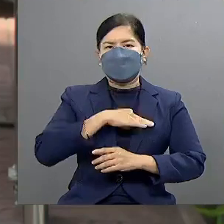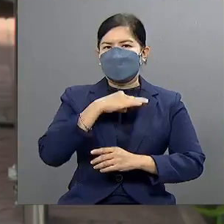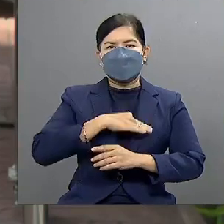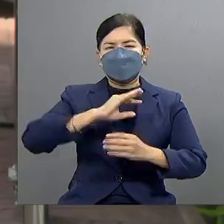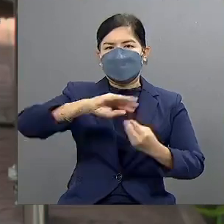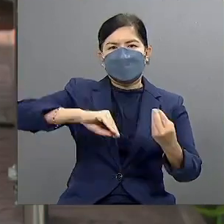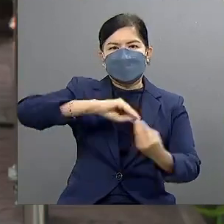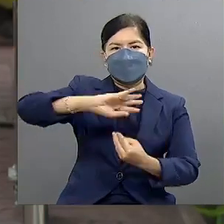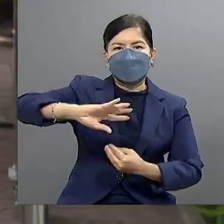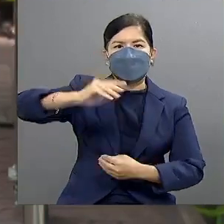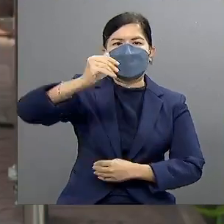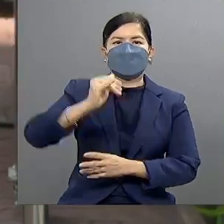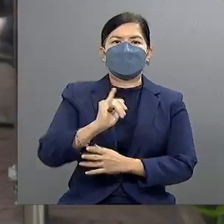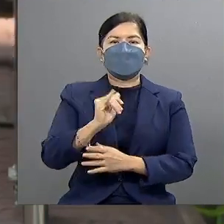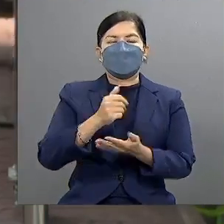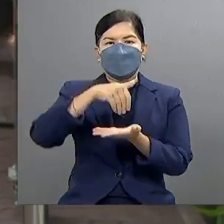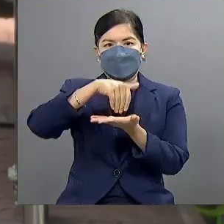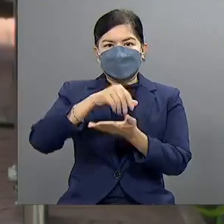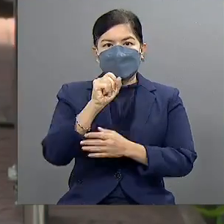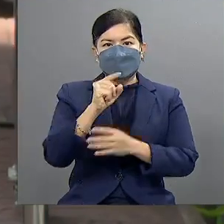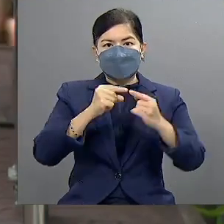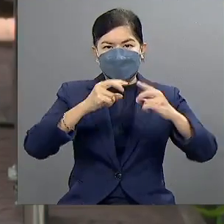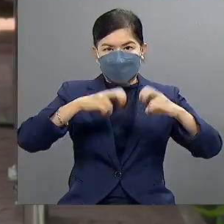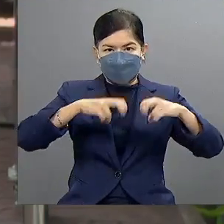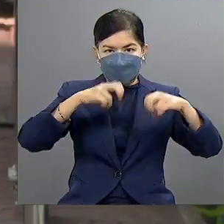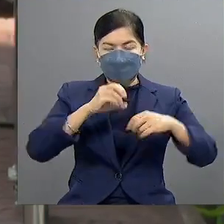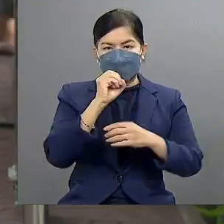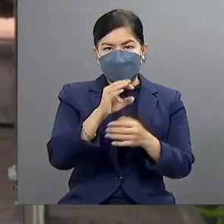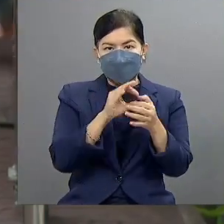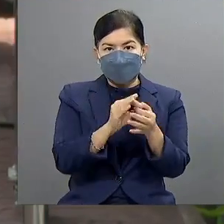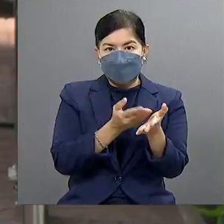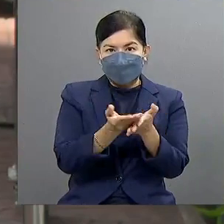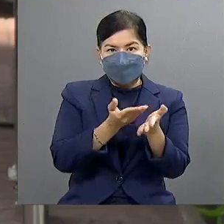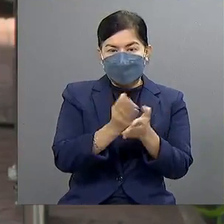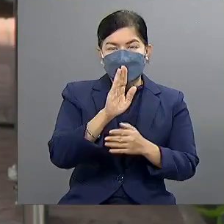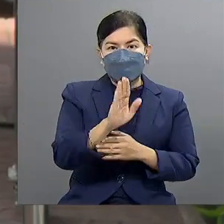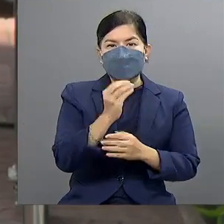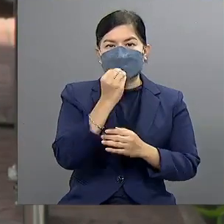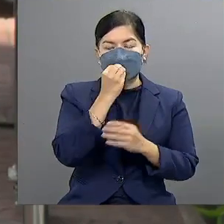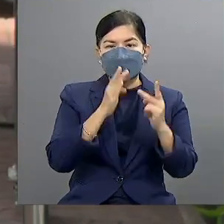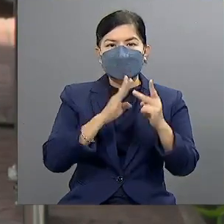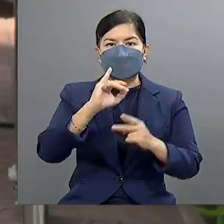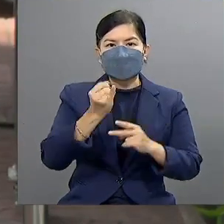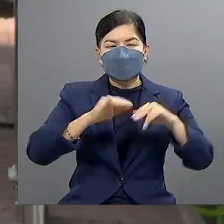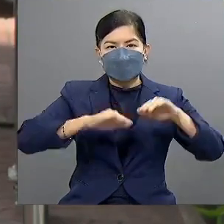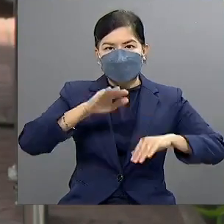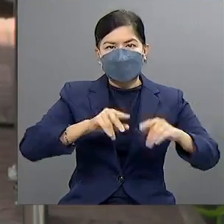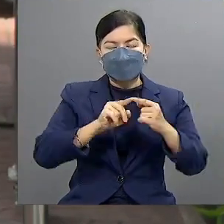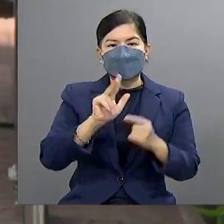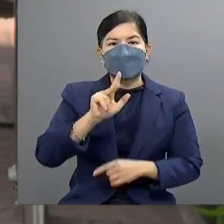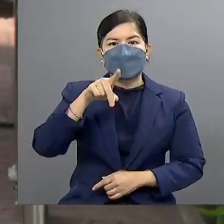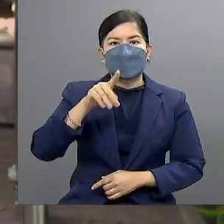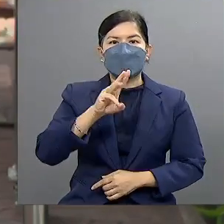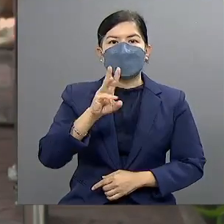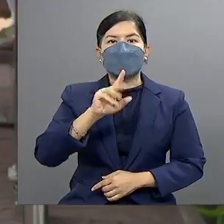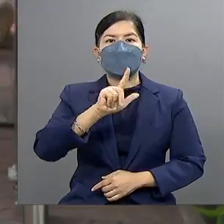ศูนย์วิจัยเกษตรกรไทยนะคะประเมินการใช้จ่ายเทศกาลกินเจในกรุงเทพปีนี้จะอยู่ที่ 3,600 ล้านบาทในตลอดช่วงเทศกาล